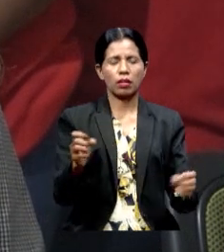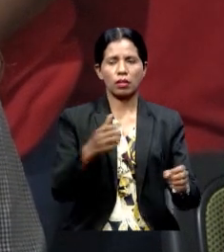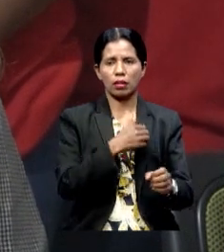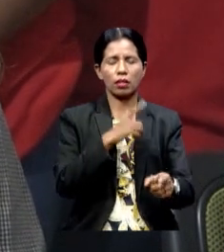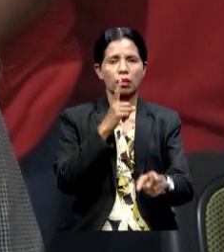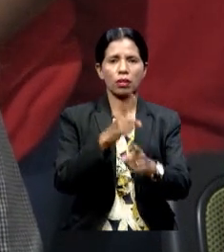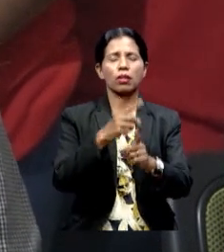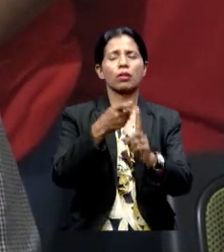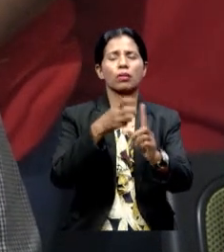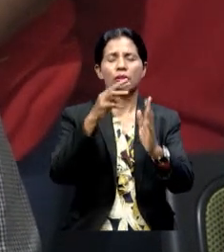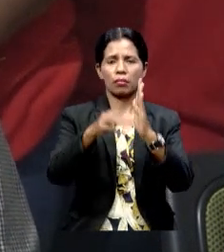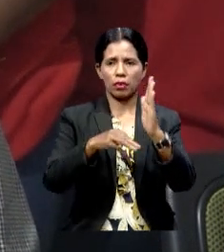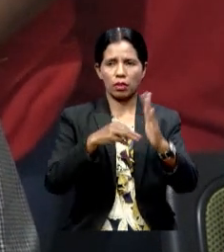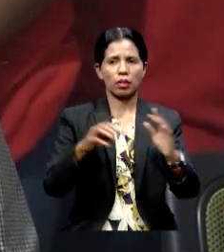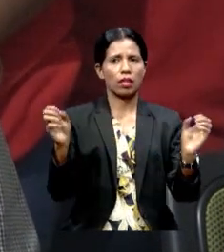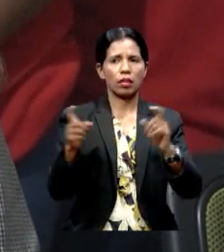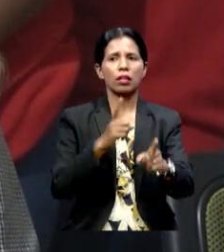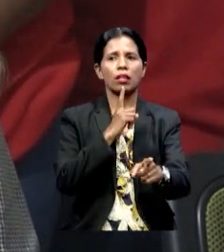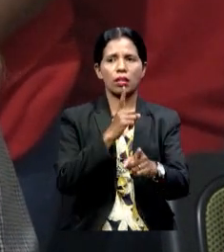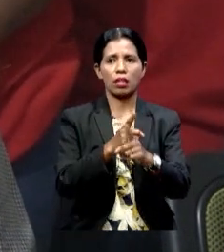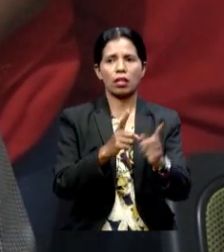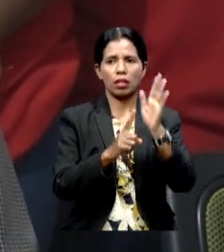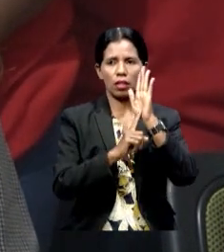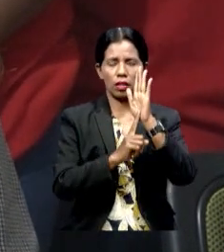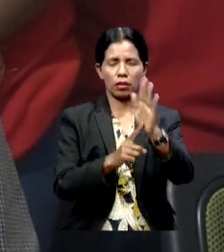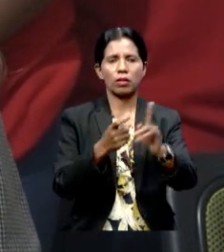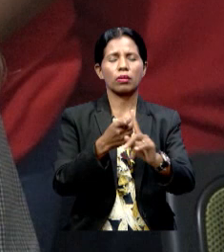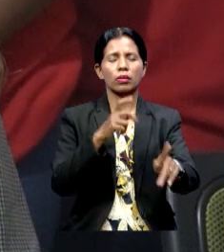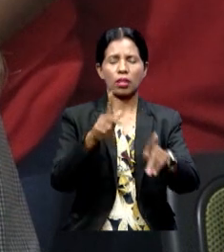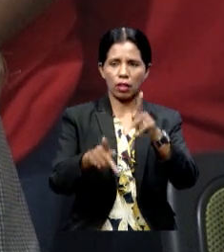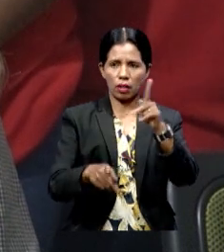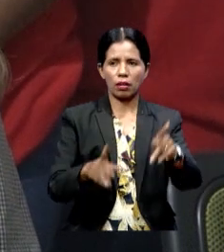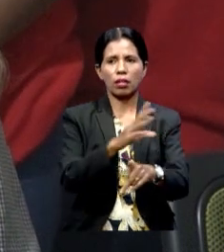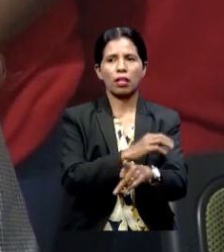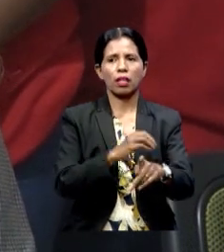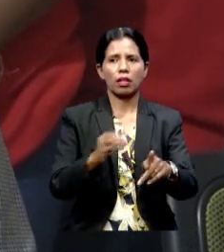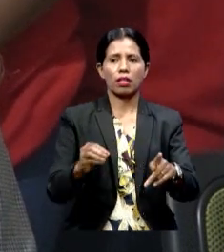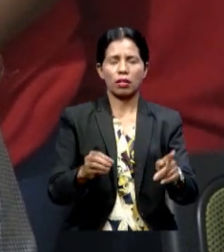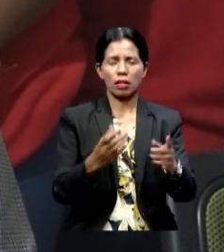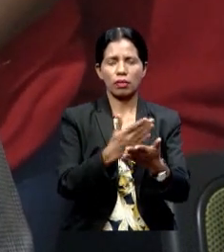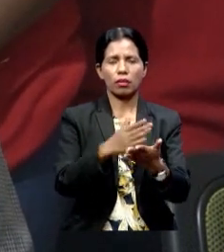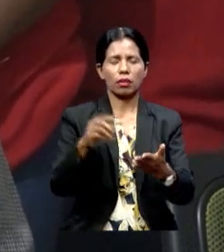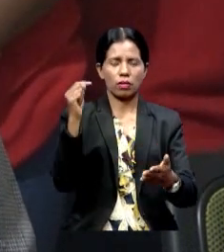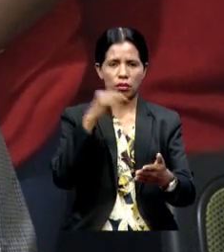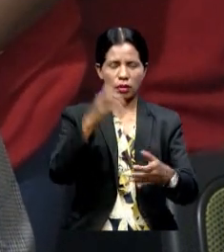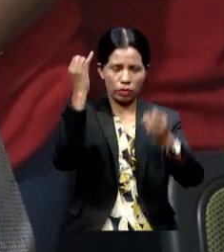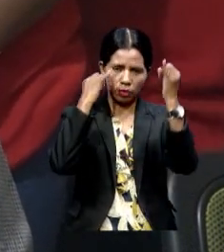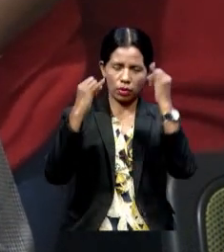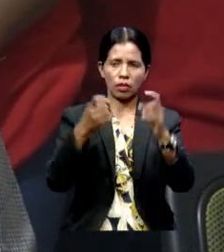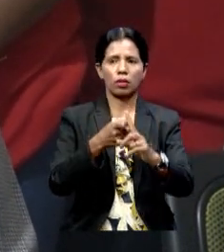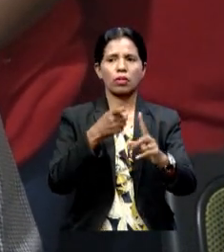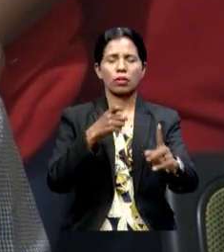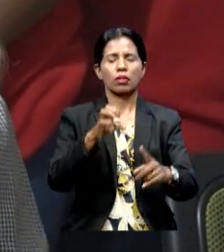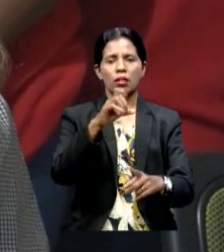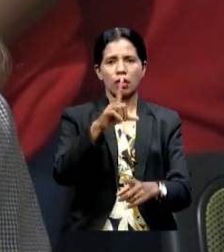mídia, nebe sai la o sai una ibum hori hato lian husi povo, mai be sai instrumento hori manipula informasaun tuir interese elite